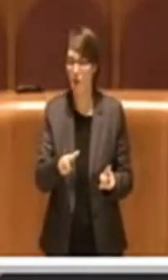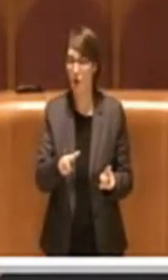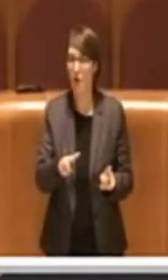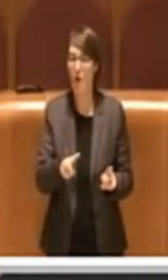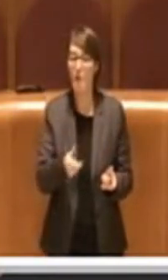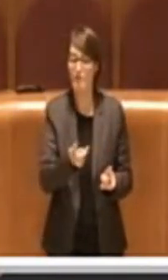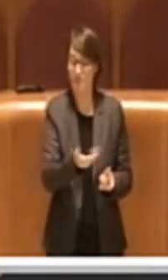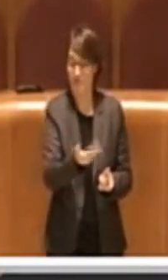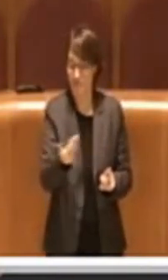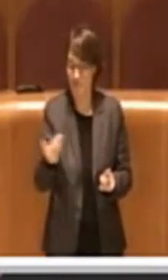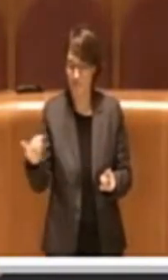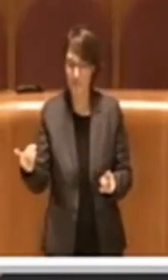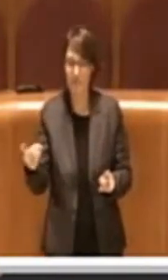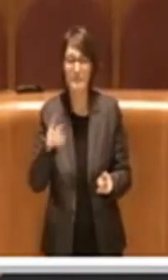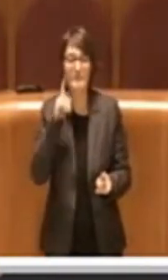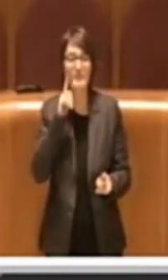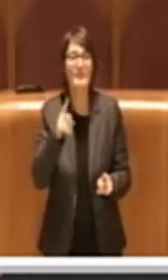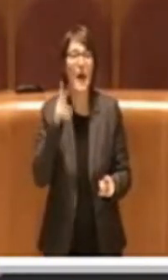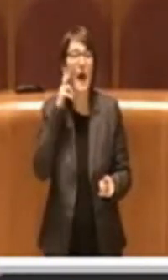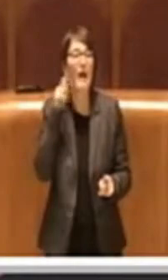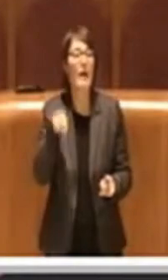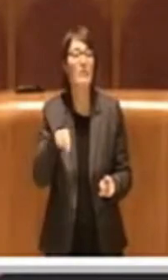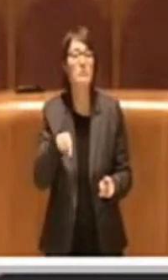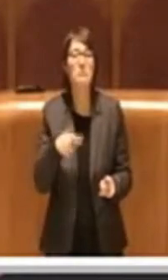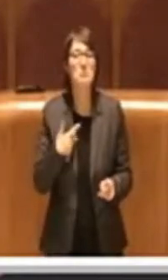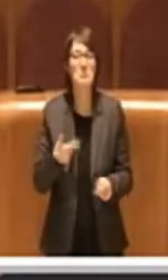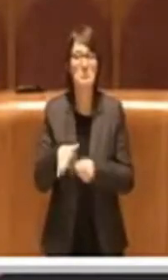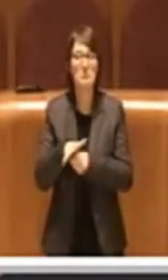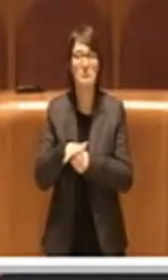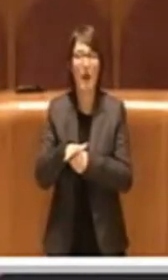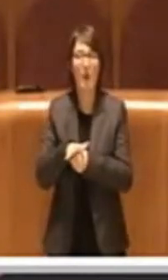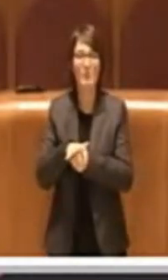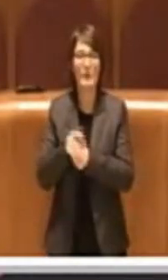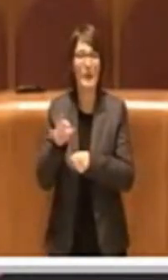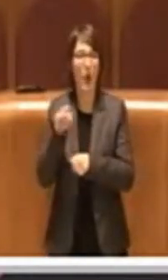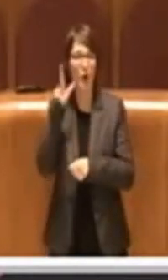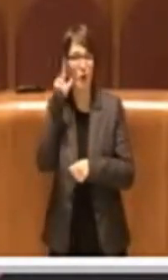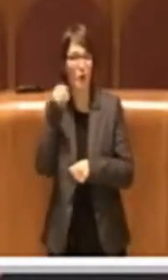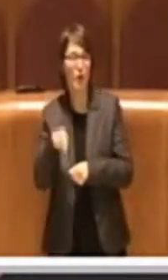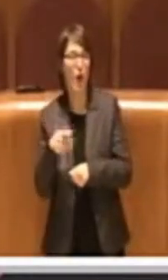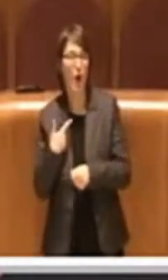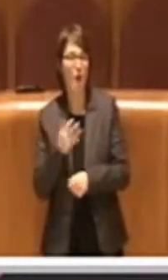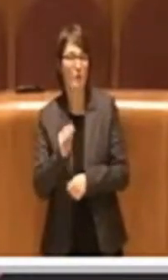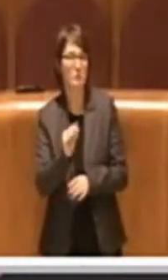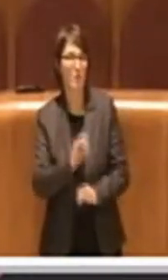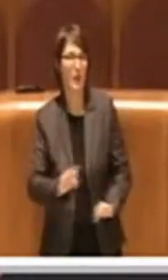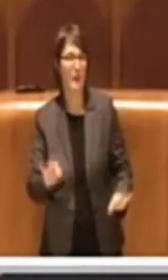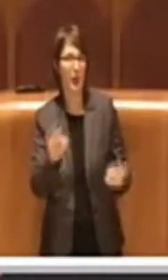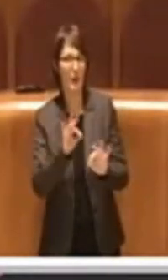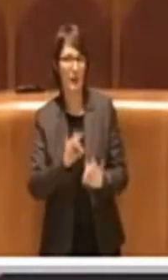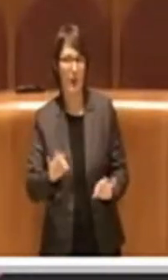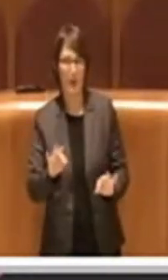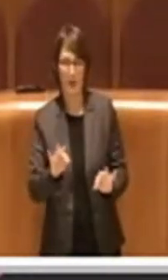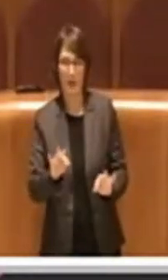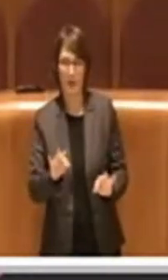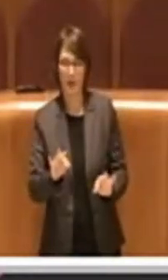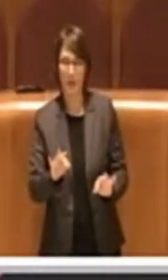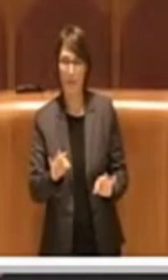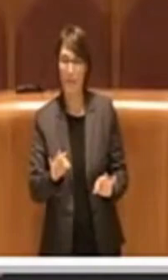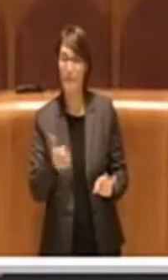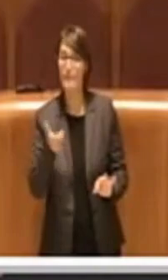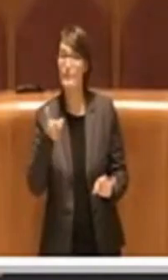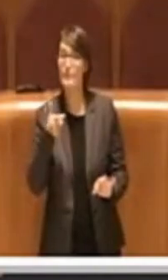rimozione laddove questo simbolo non sia stato richiesto dalla donna o di chi ha titolo. Perché? Perché quelli